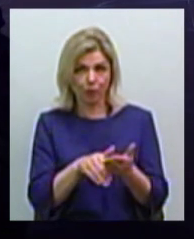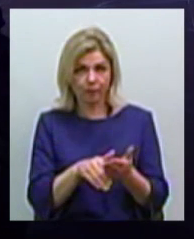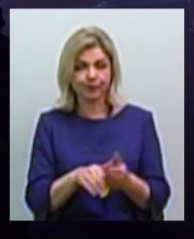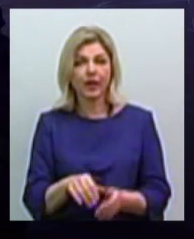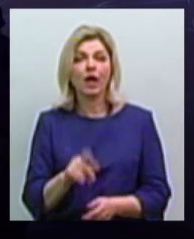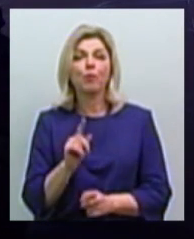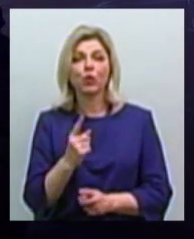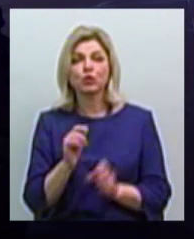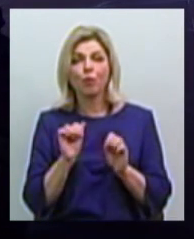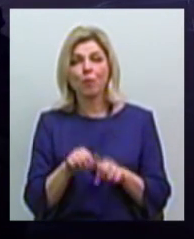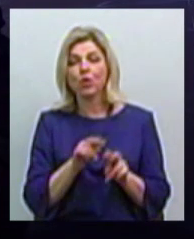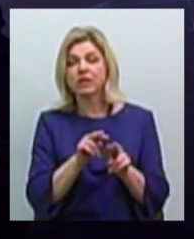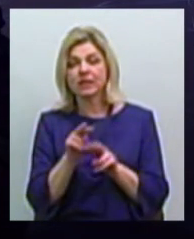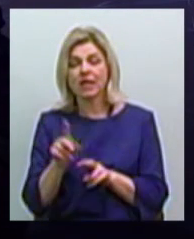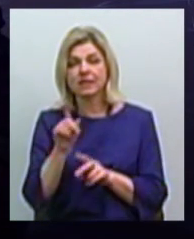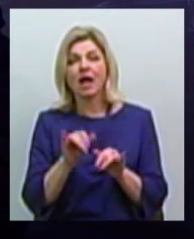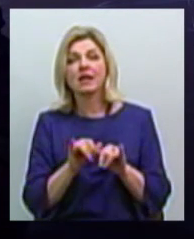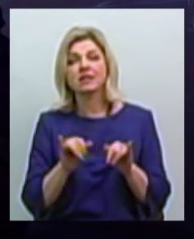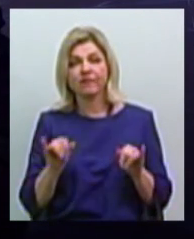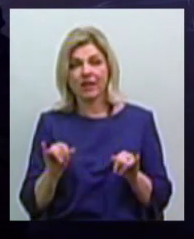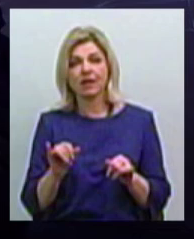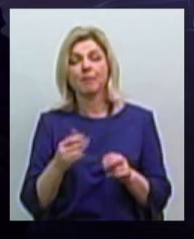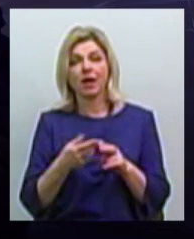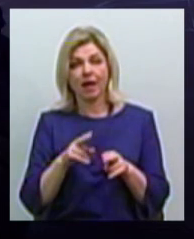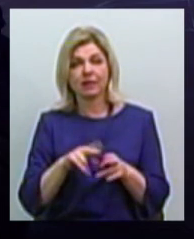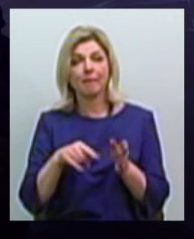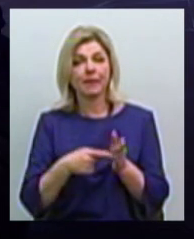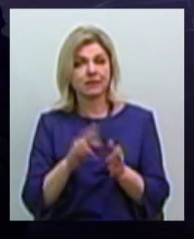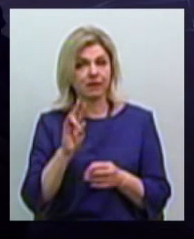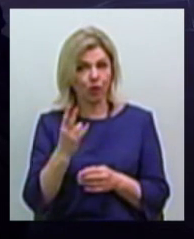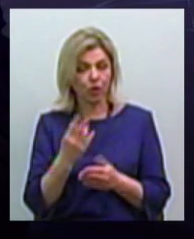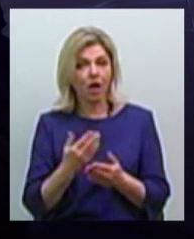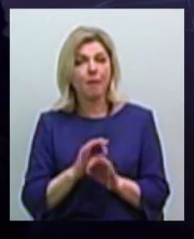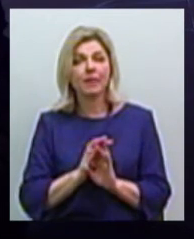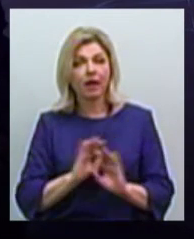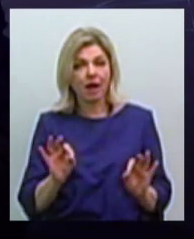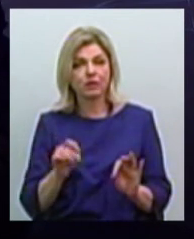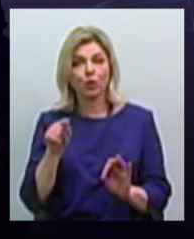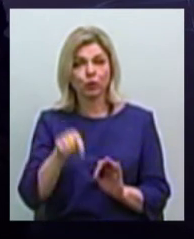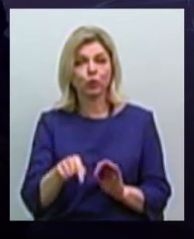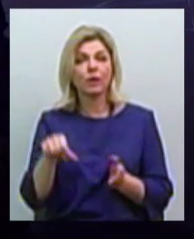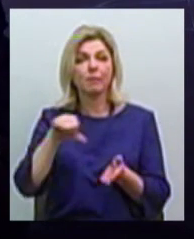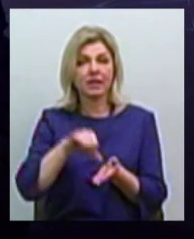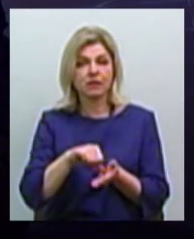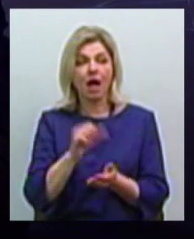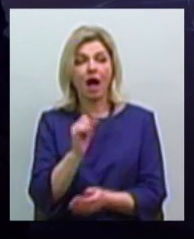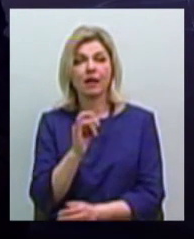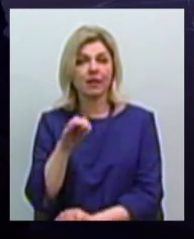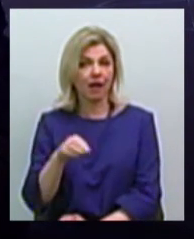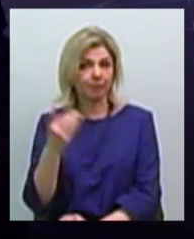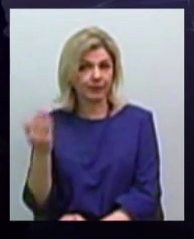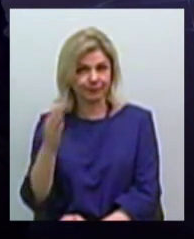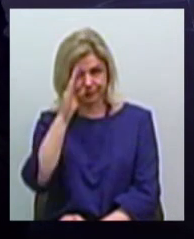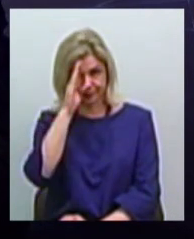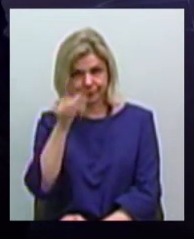про розвиток саме цього інституту в місті Миколаєві? Чудовий приклад якраз тут присутній в студії Артем. Він якраз